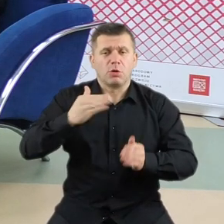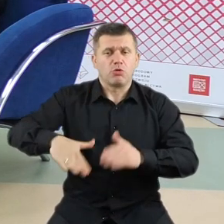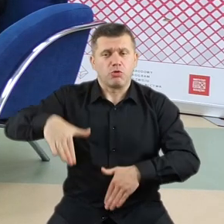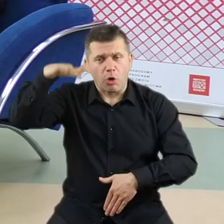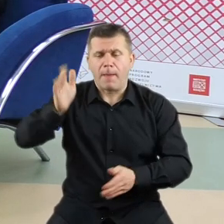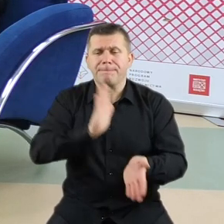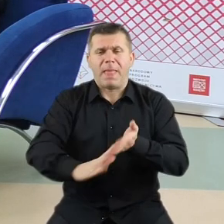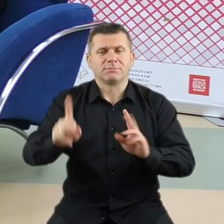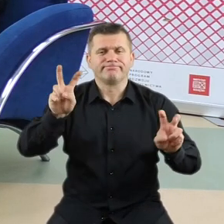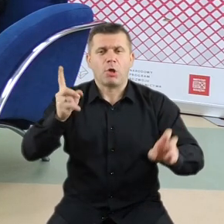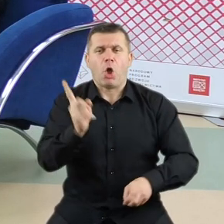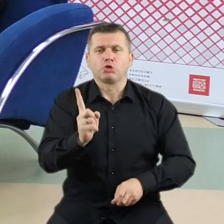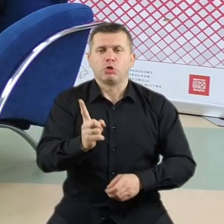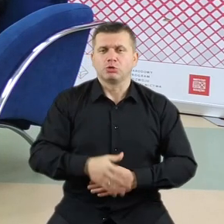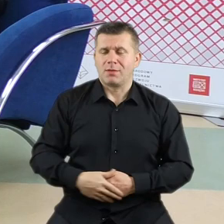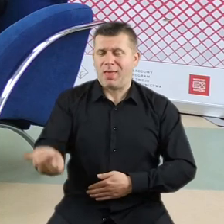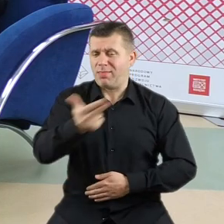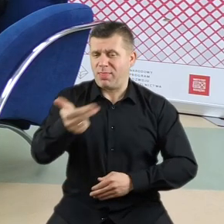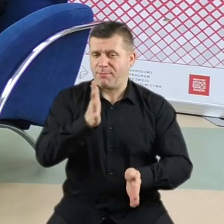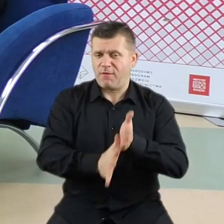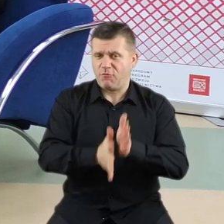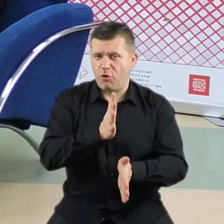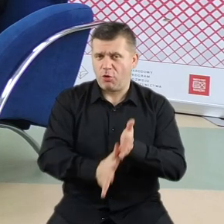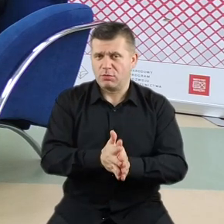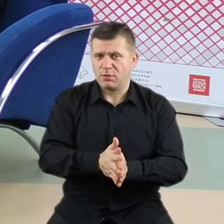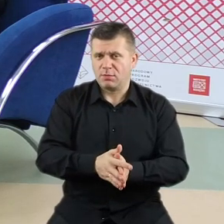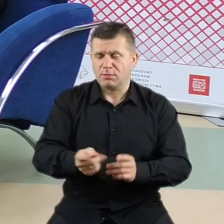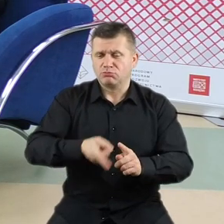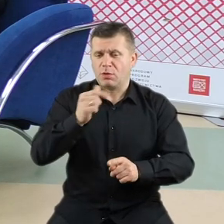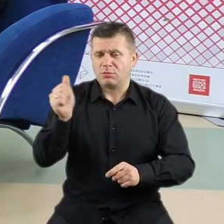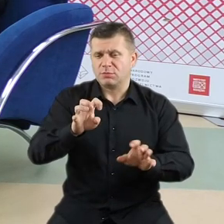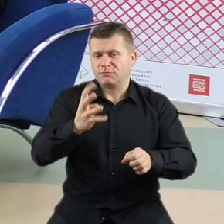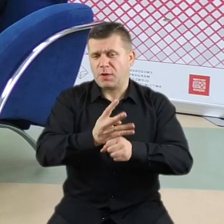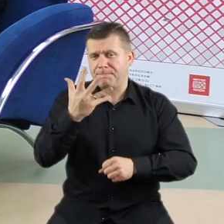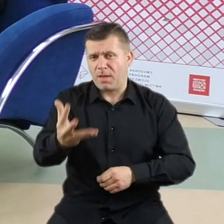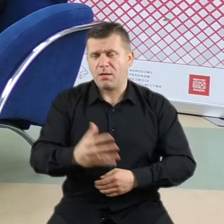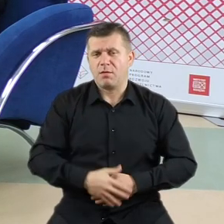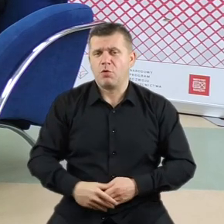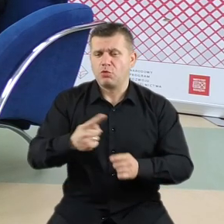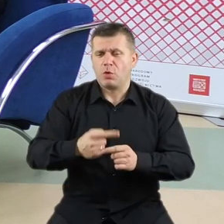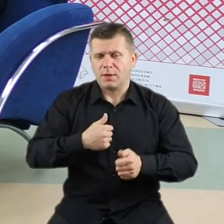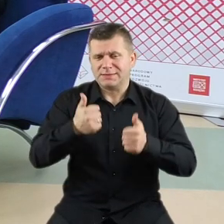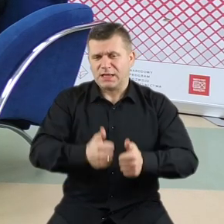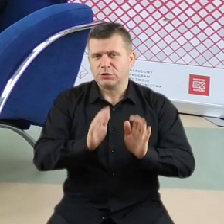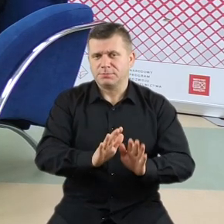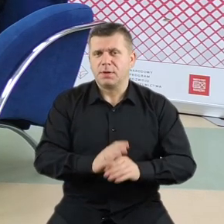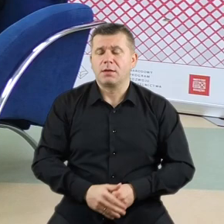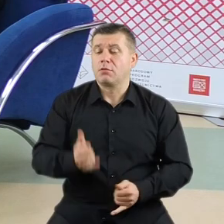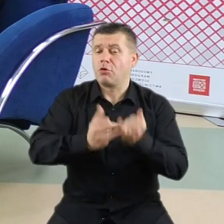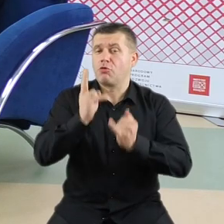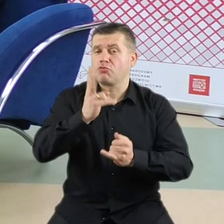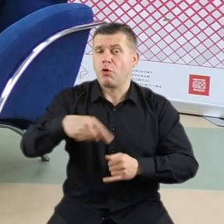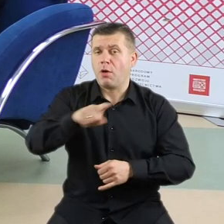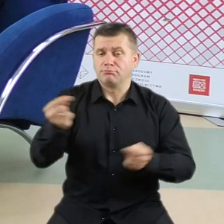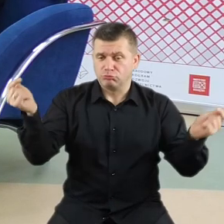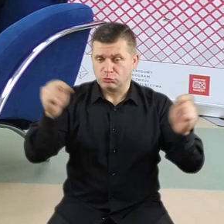dorosły bez ostrzeżenia i pozostając w tematyce wojennej, może przy 1945 też się troszkę zatrzymamy. Jeżeli ktoś